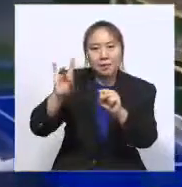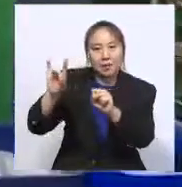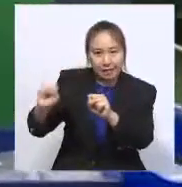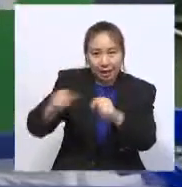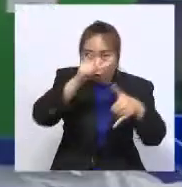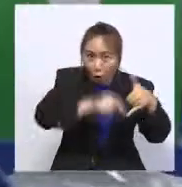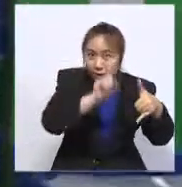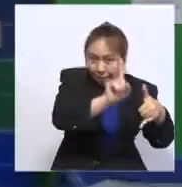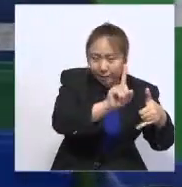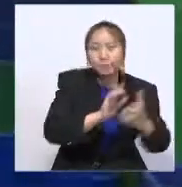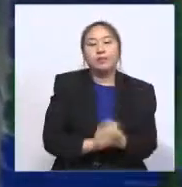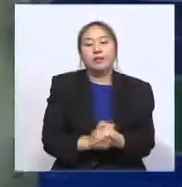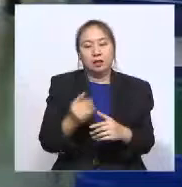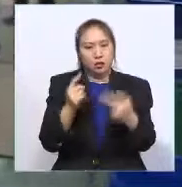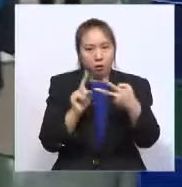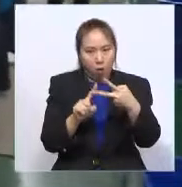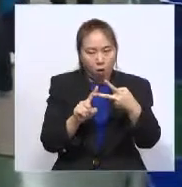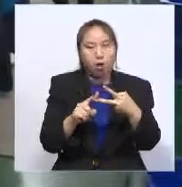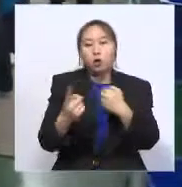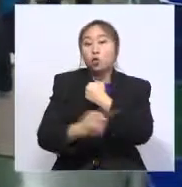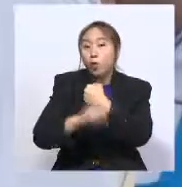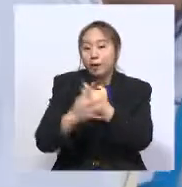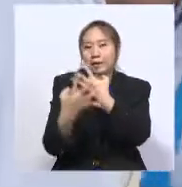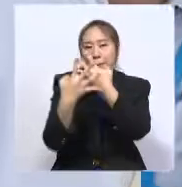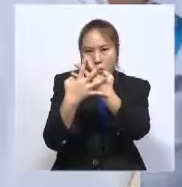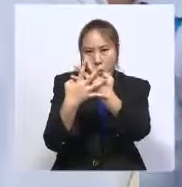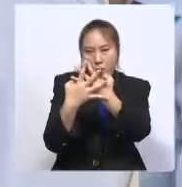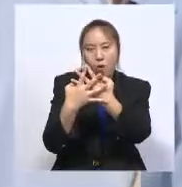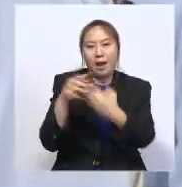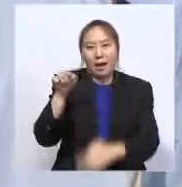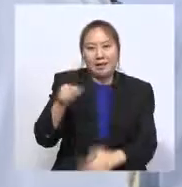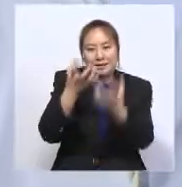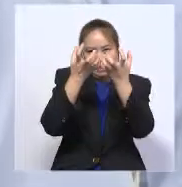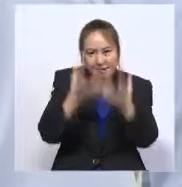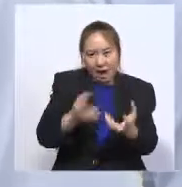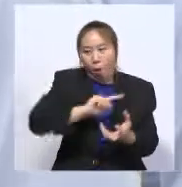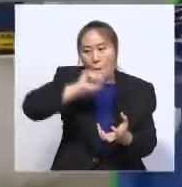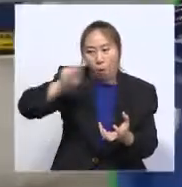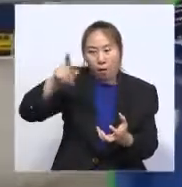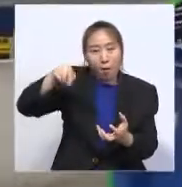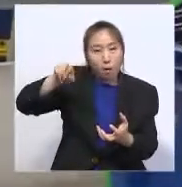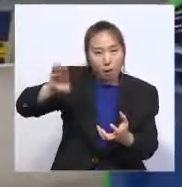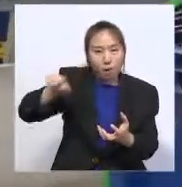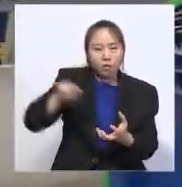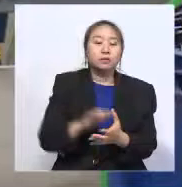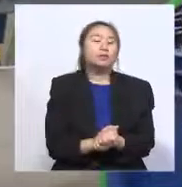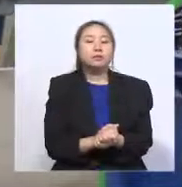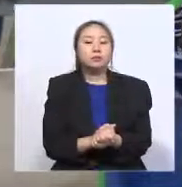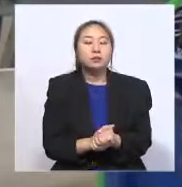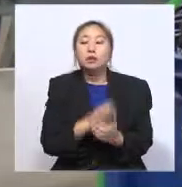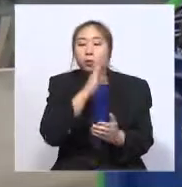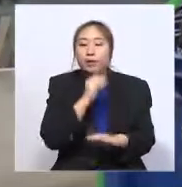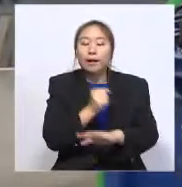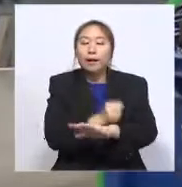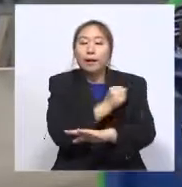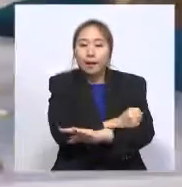ด้วยซึ่งโทษจำคุกตรงนี้เนี่ยจะเป็นโทษที่หนักกว่าพรบ.คุ้มครองแรงงานกรณีที่แรงงานที่ว่